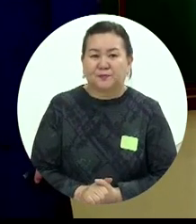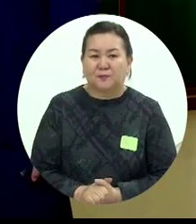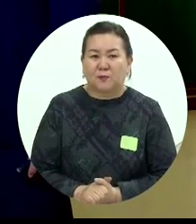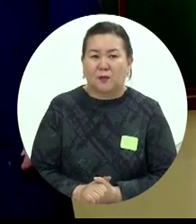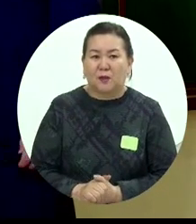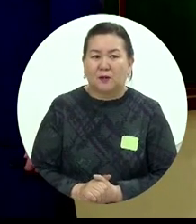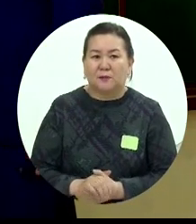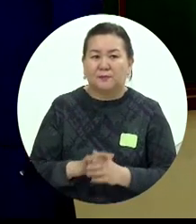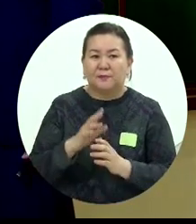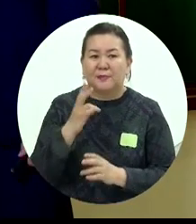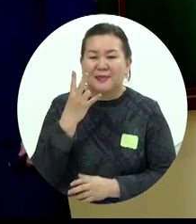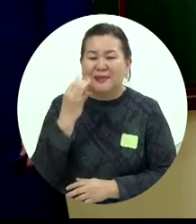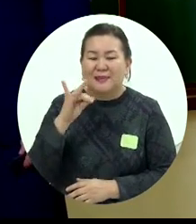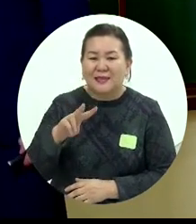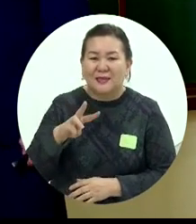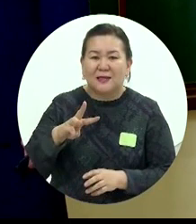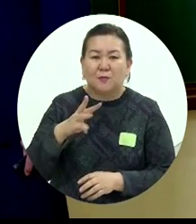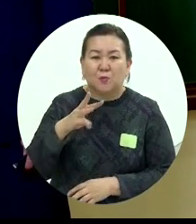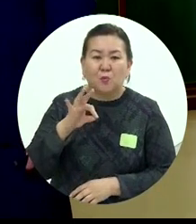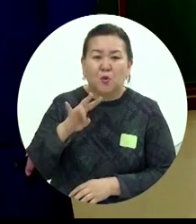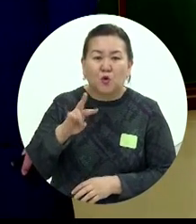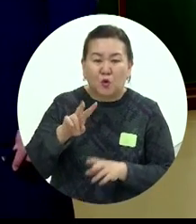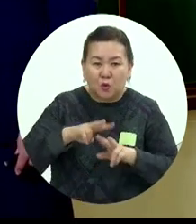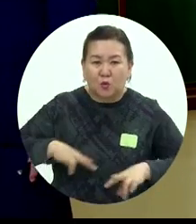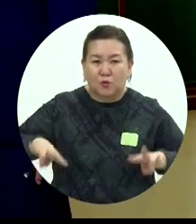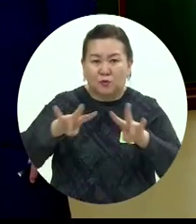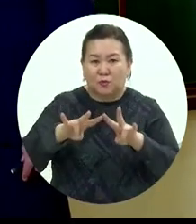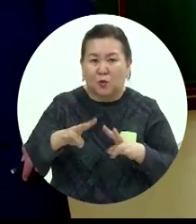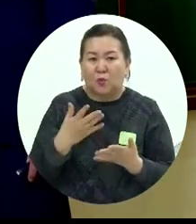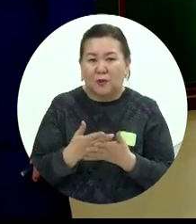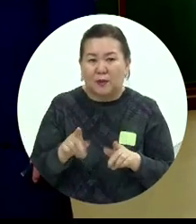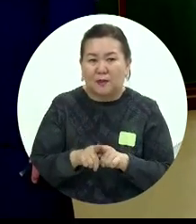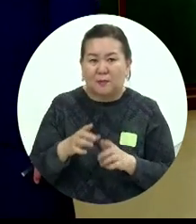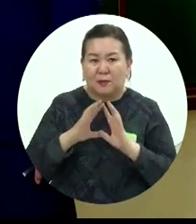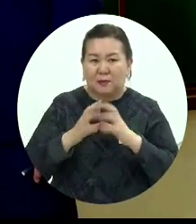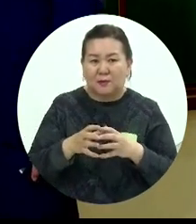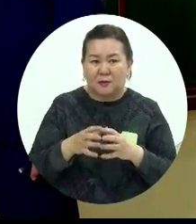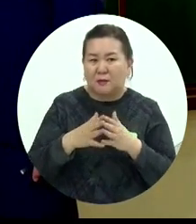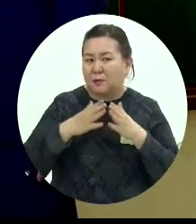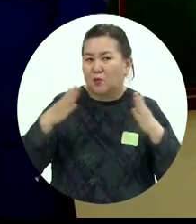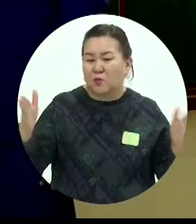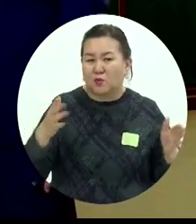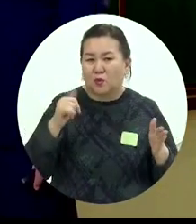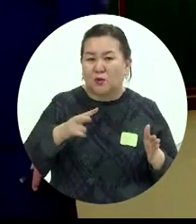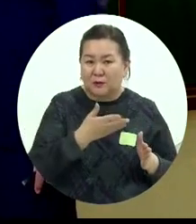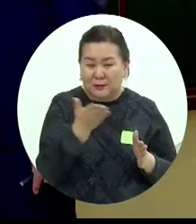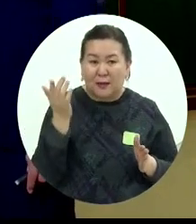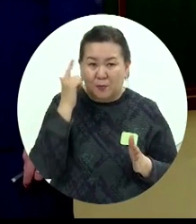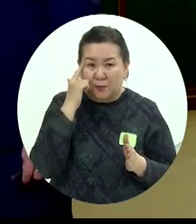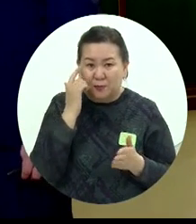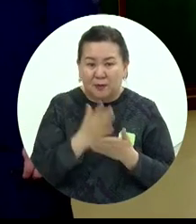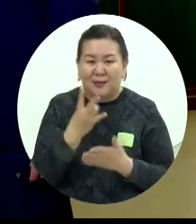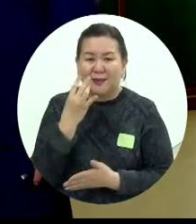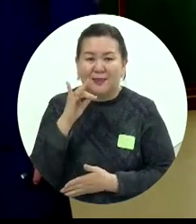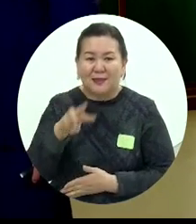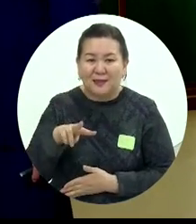За нийл мөрний талаарх мэдээлэл байна. За нийл мөр нь бол манай дэлхийн хамгийн одоо уртгоол гэдгийг хүүхдүүд та бүхэн мэдж байгаа.